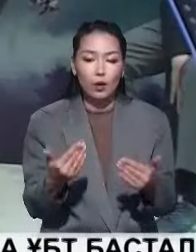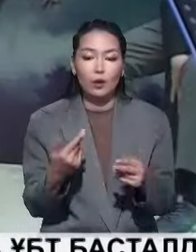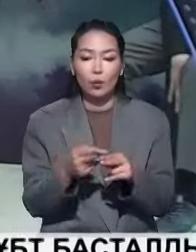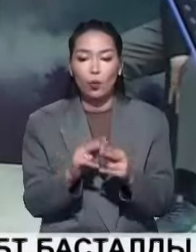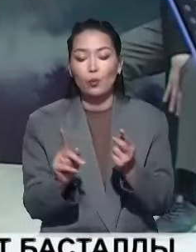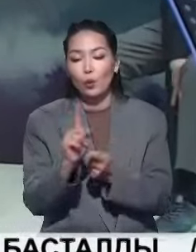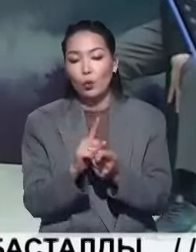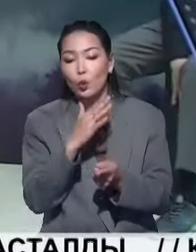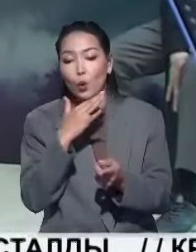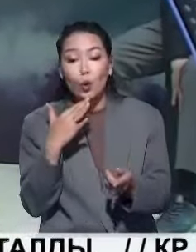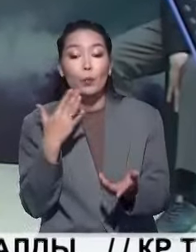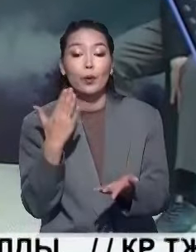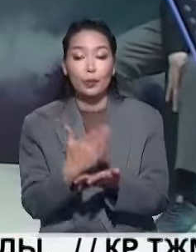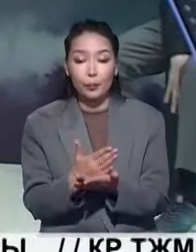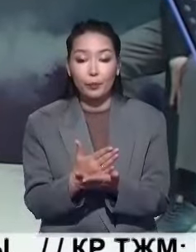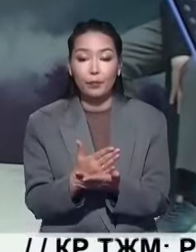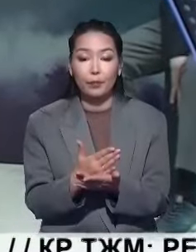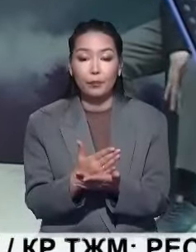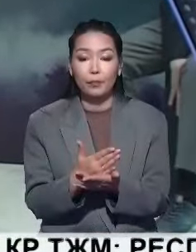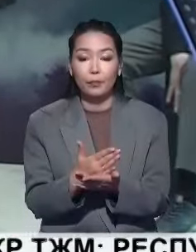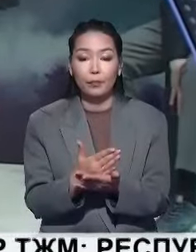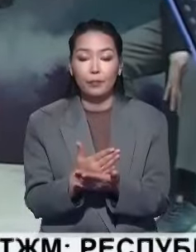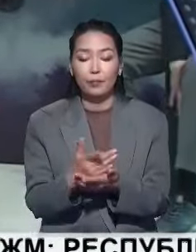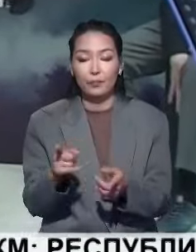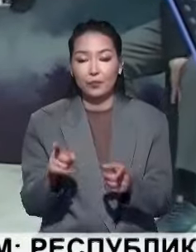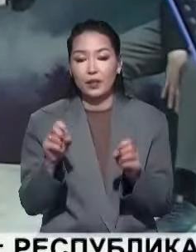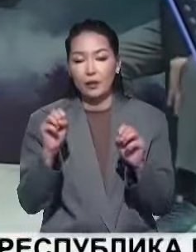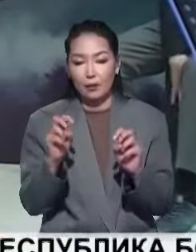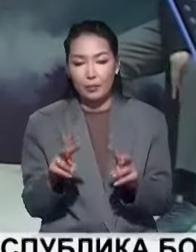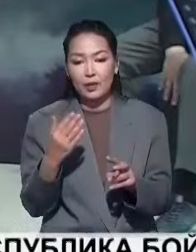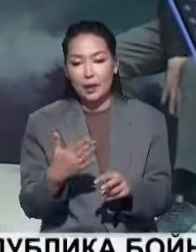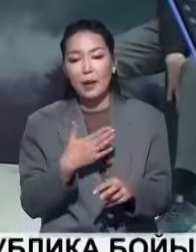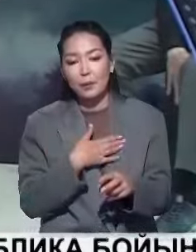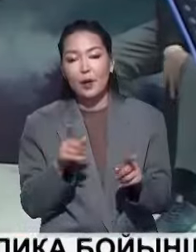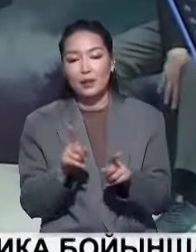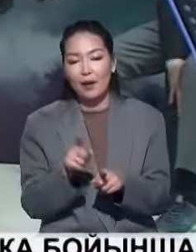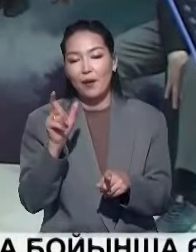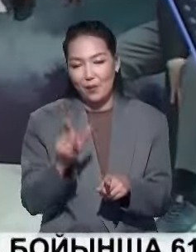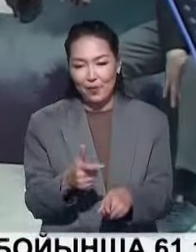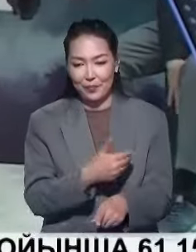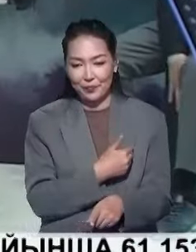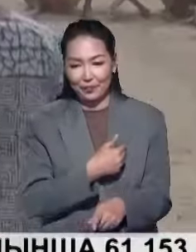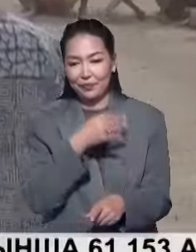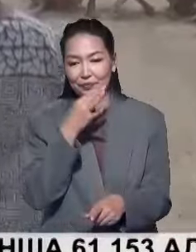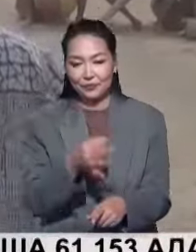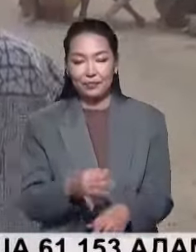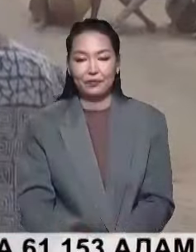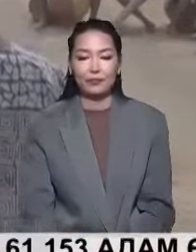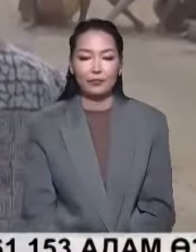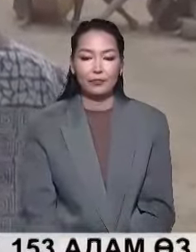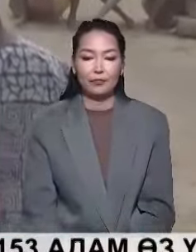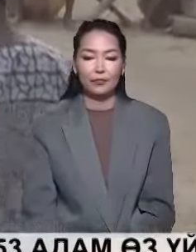көп болды. Іштей, былайша айтқанда бағанаға мен де адам болып қайттым десем болады.